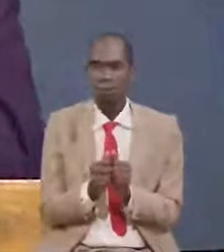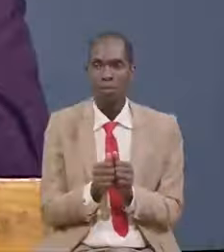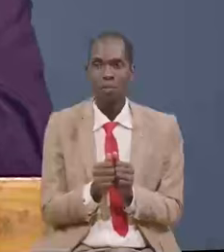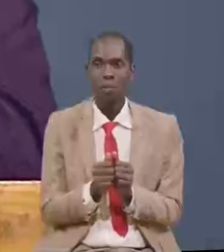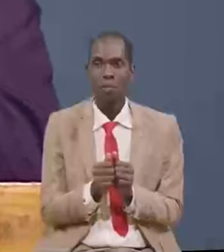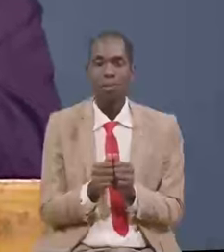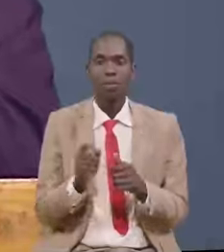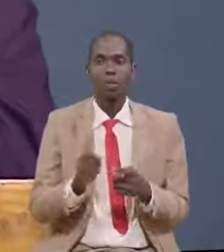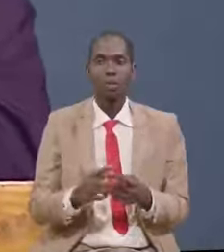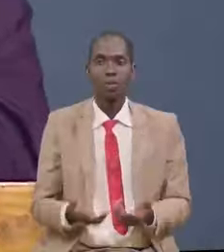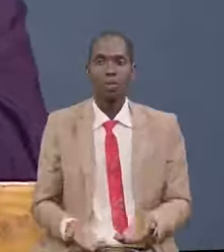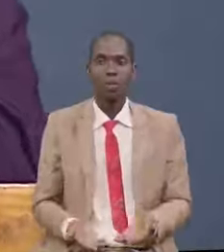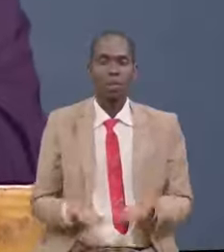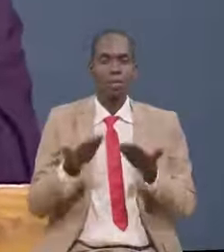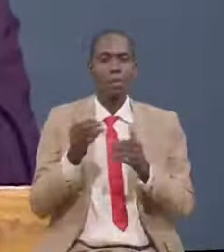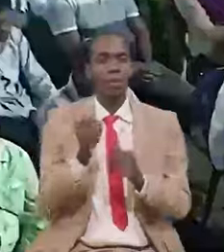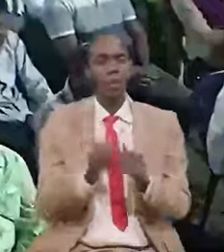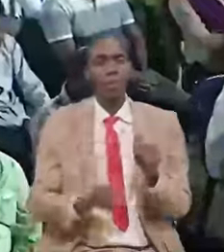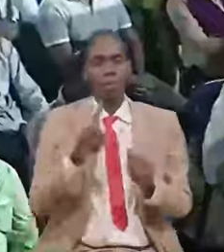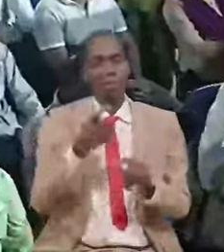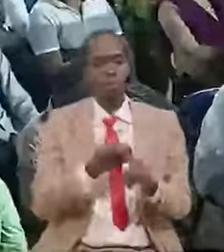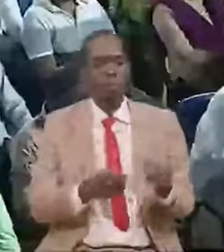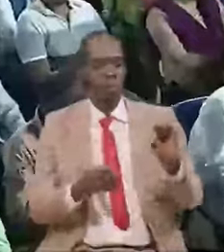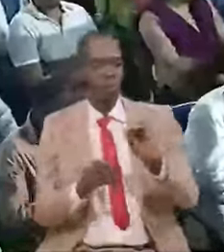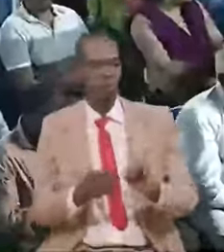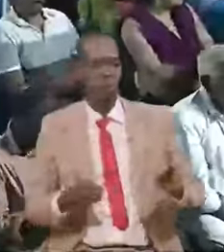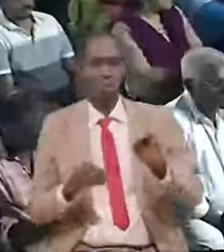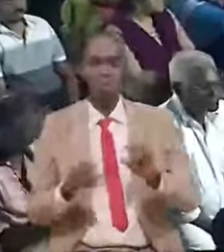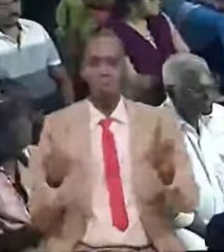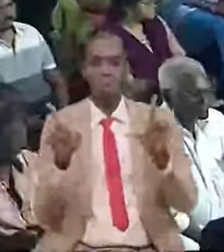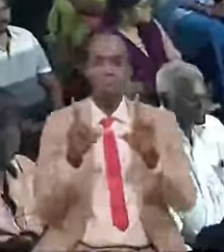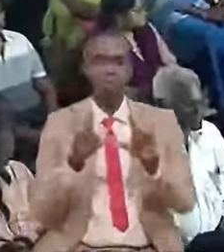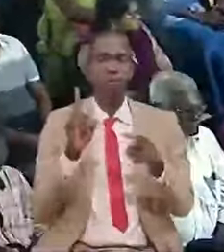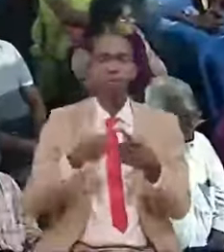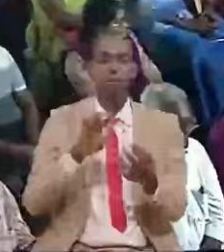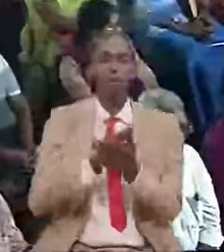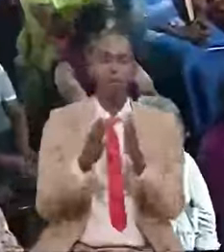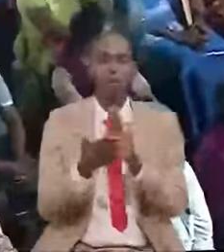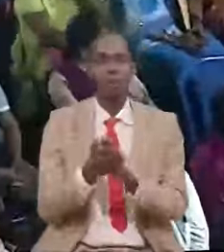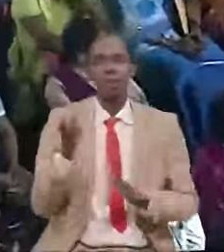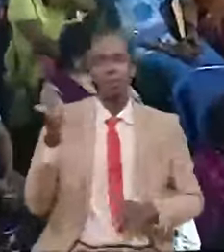pour élever, faire passer chacun de zéro en héros.